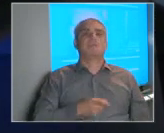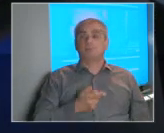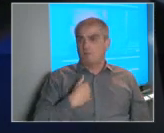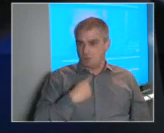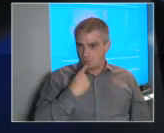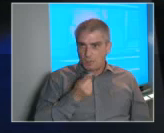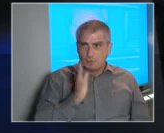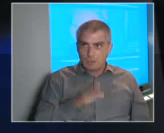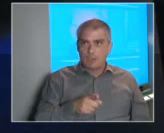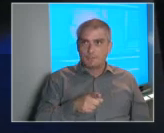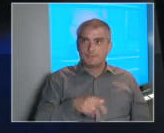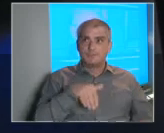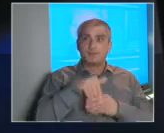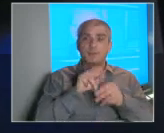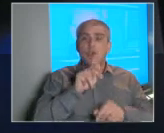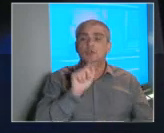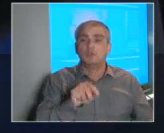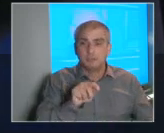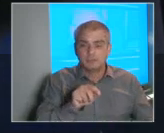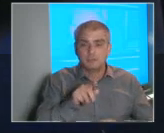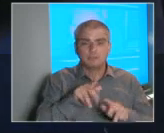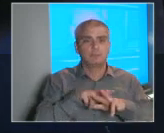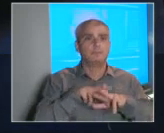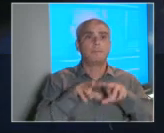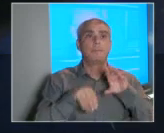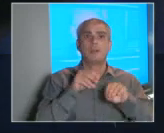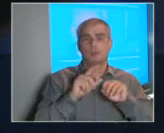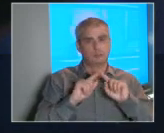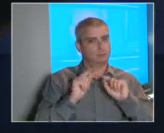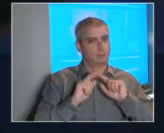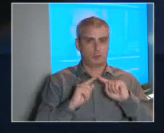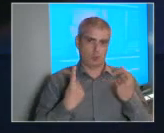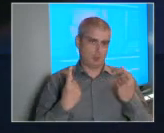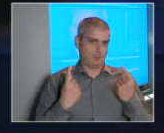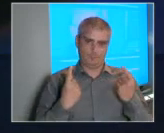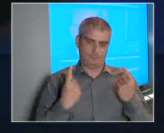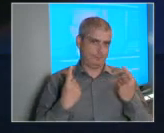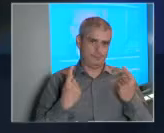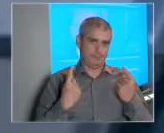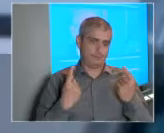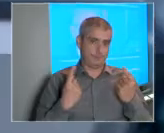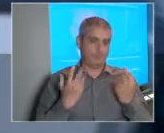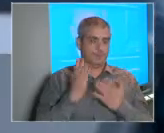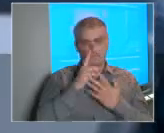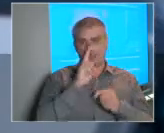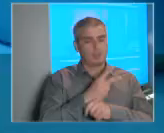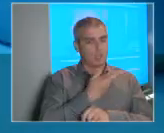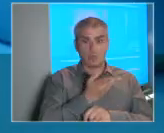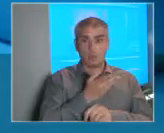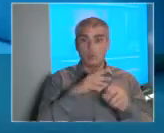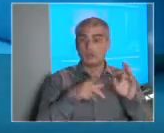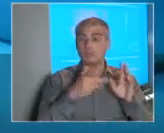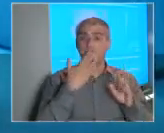כן. נגיד גם כן, בתוך העניין הזה, שזו מערכת בחירות אחרת לגמרי עידן, מאשר הורגלנו אליה, זו,